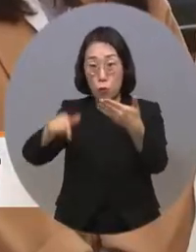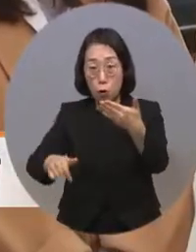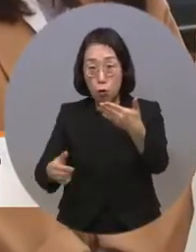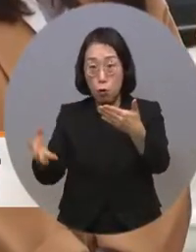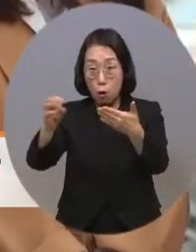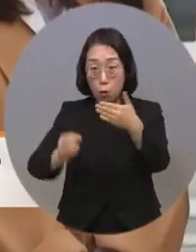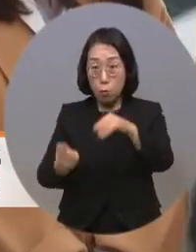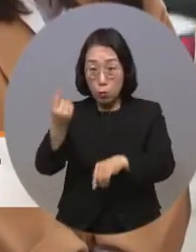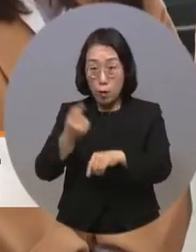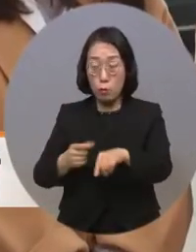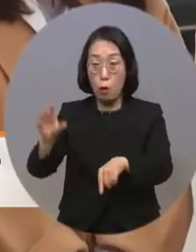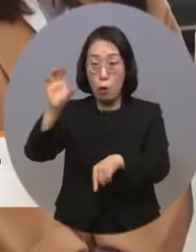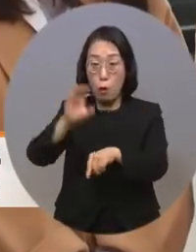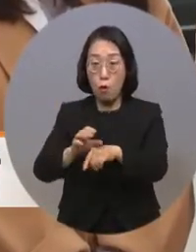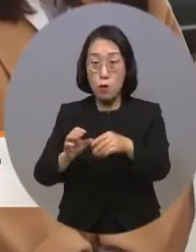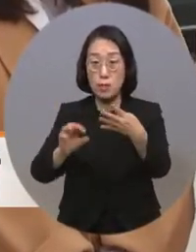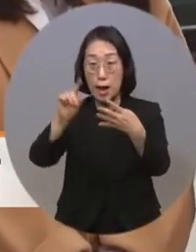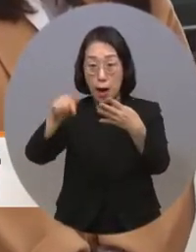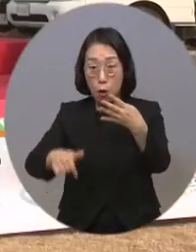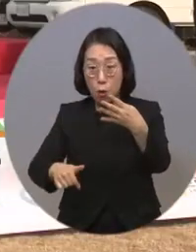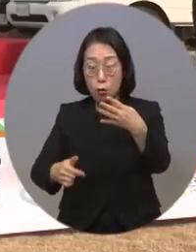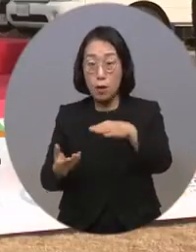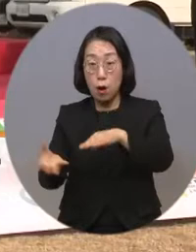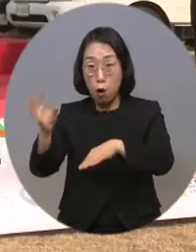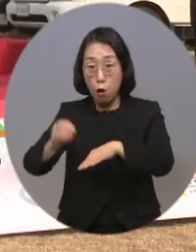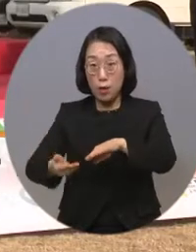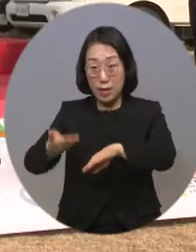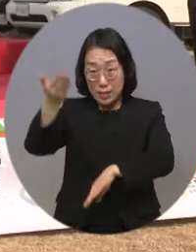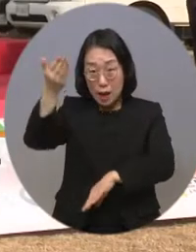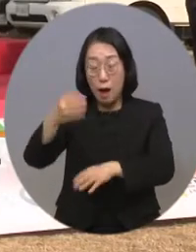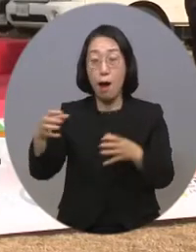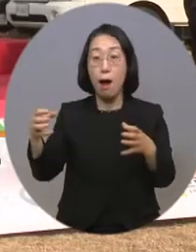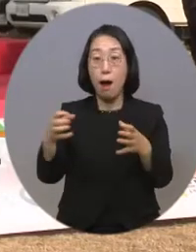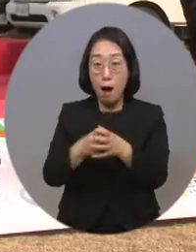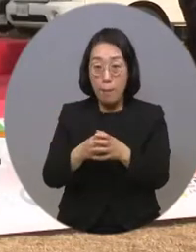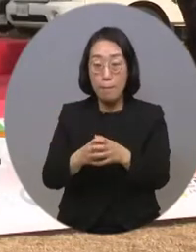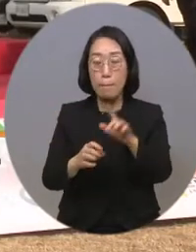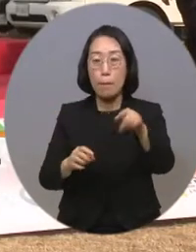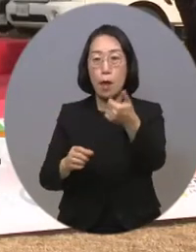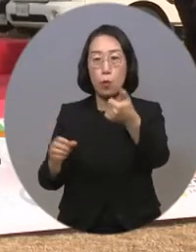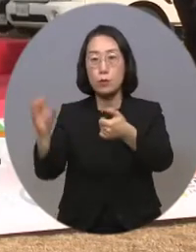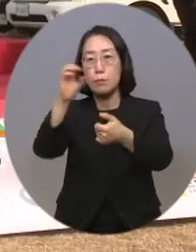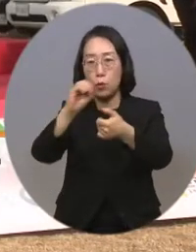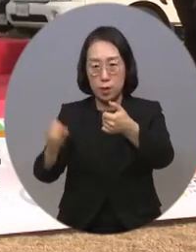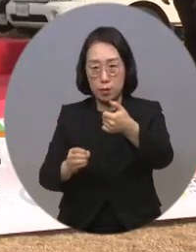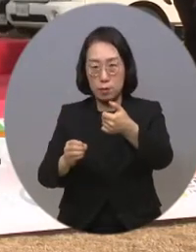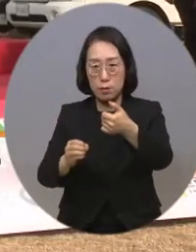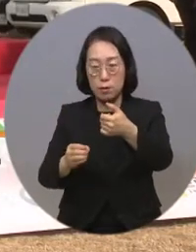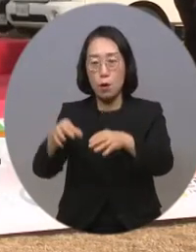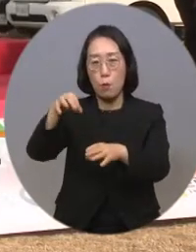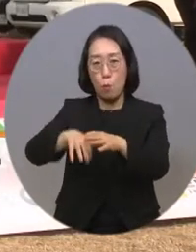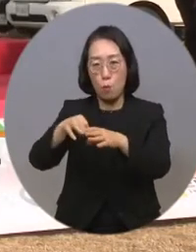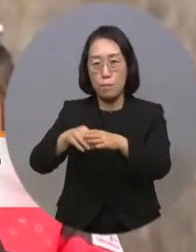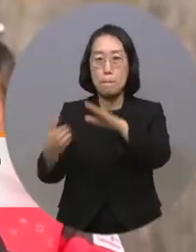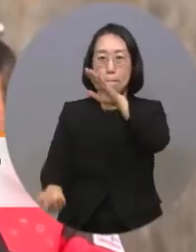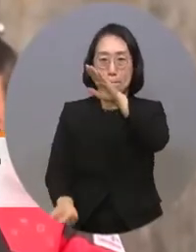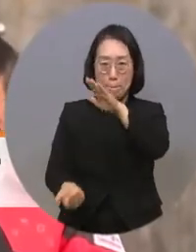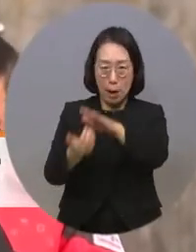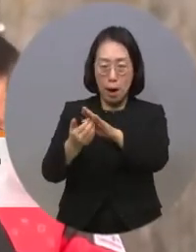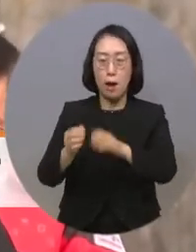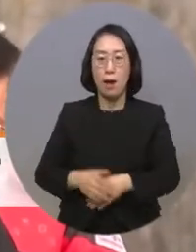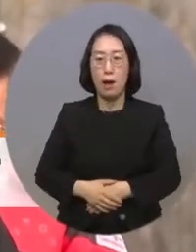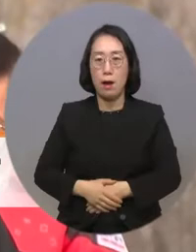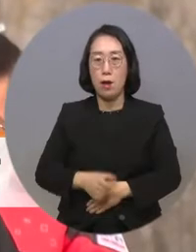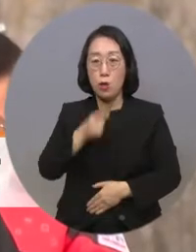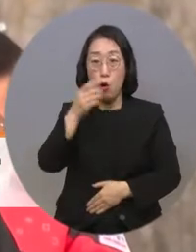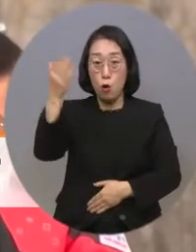원보다 4억 5,949만 원 많은 목표액 대비 150%의 모금 실적을 기록했습니다.